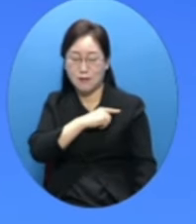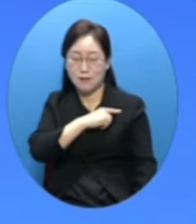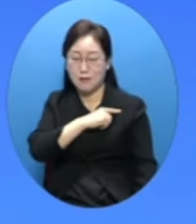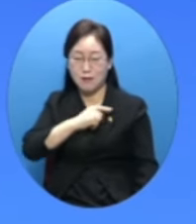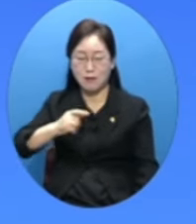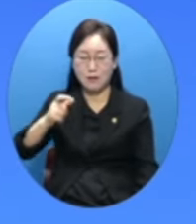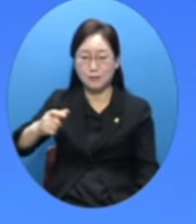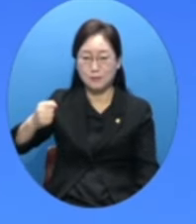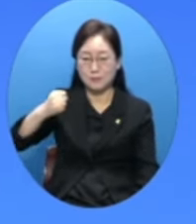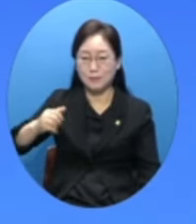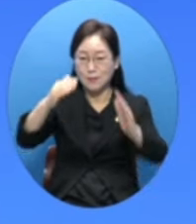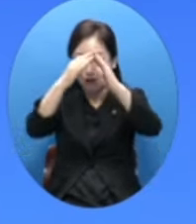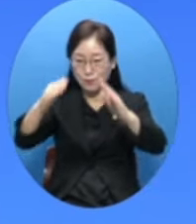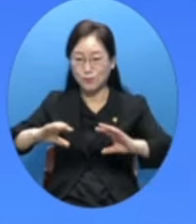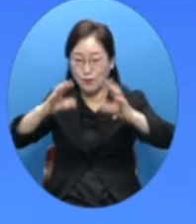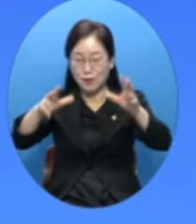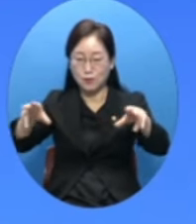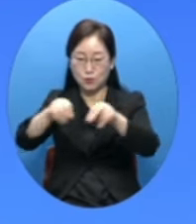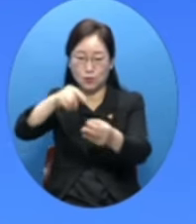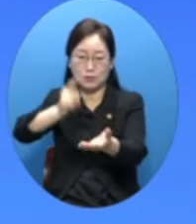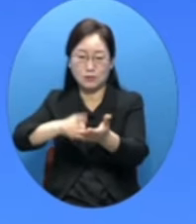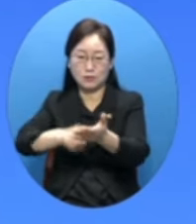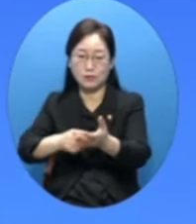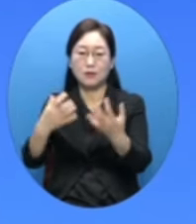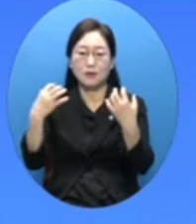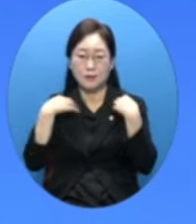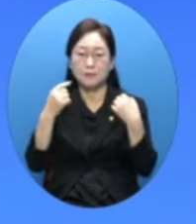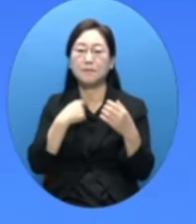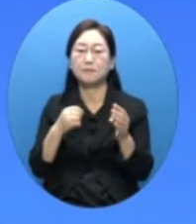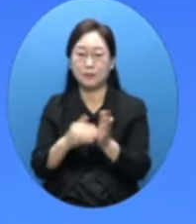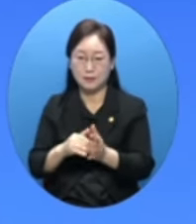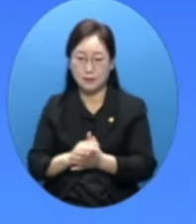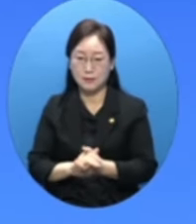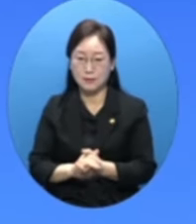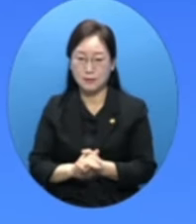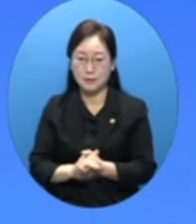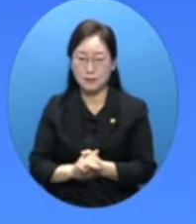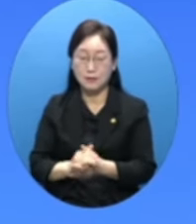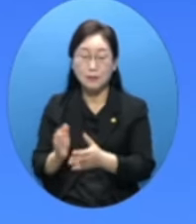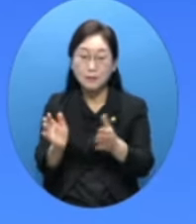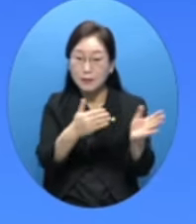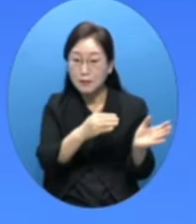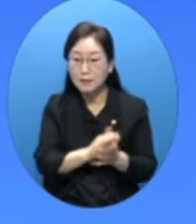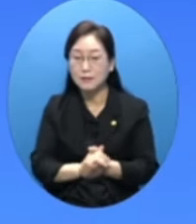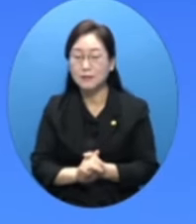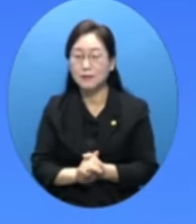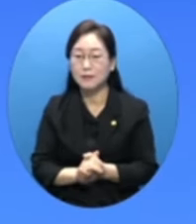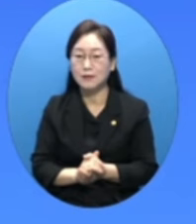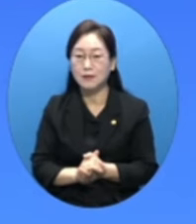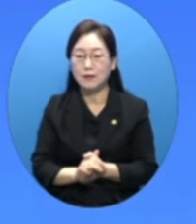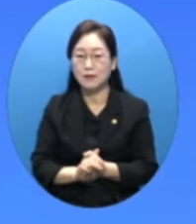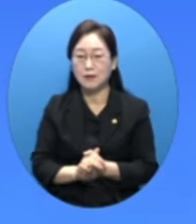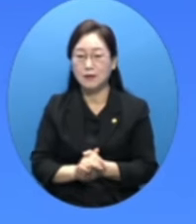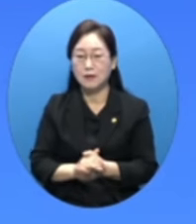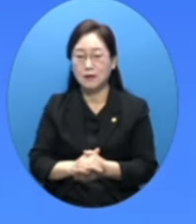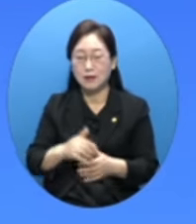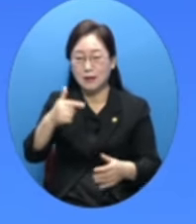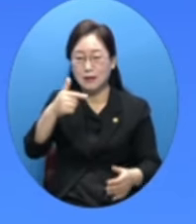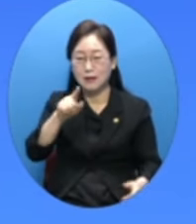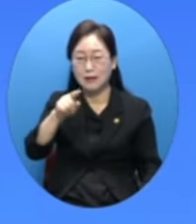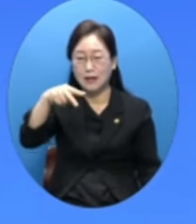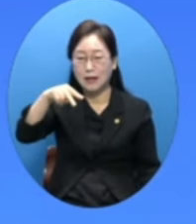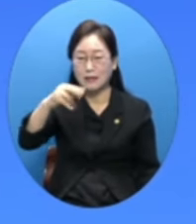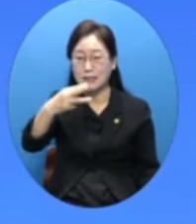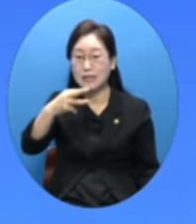애굽의 총리 대신이 되었던 것입니다. 그러나 반면에 나시인으로 태어난